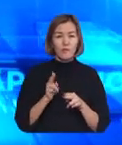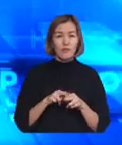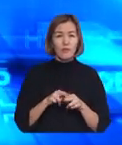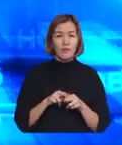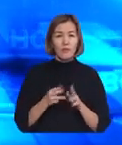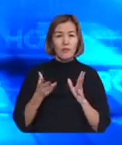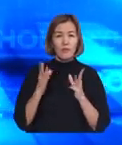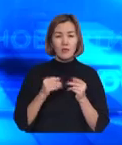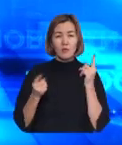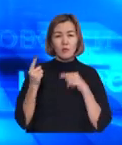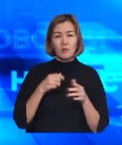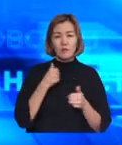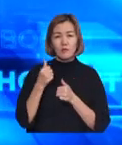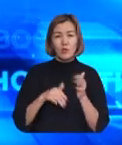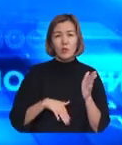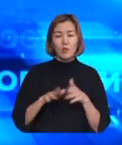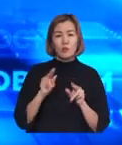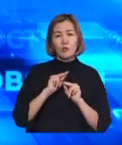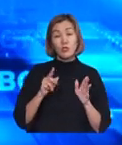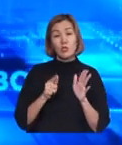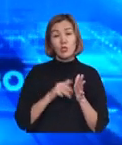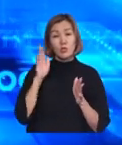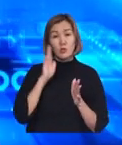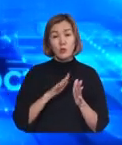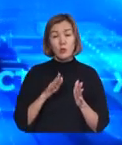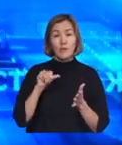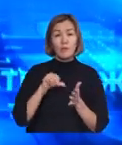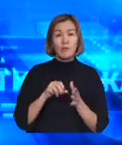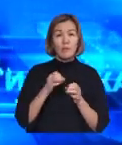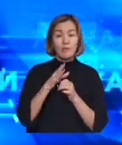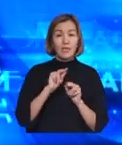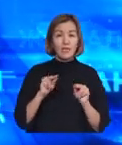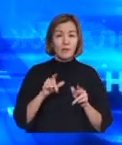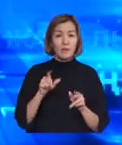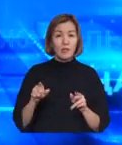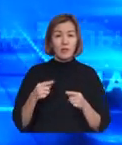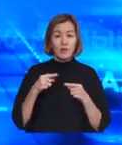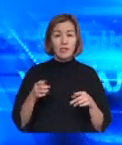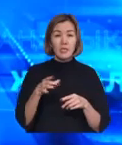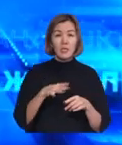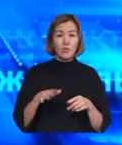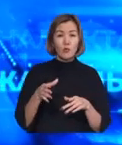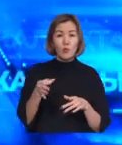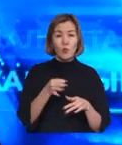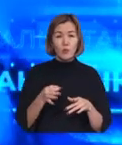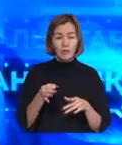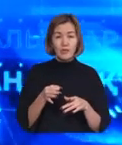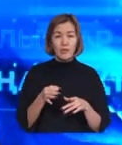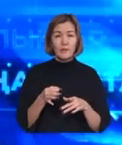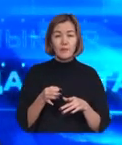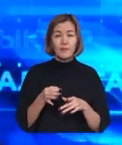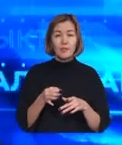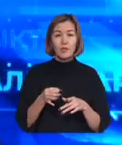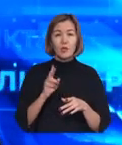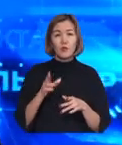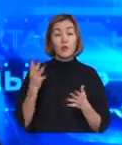подведены итоги творческого соревнования «Лучший учитель ЖЦУ». В нем принимали участие 15 педагогов из разных регионов области.